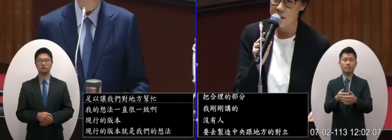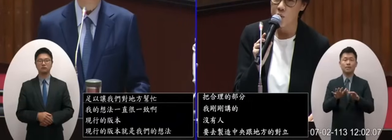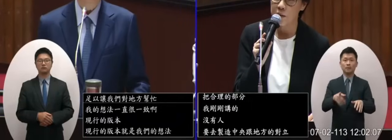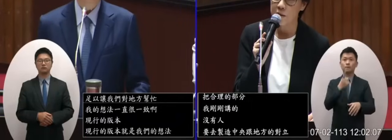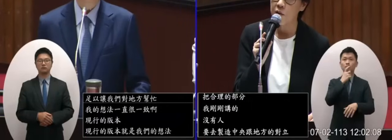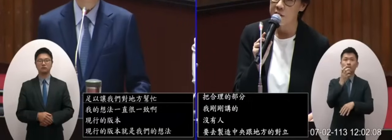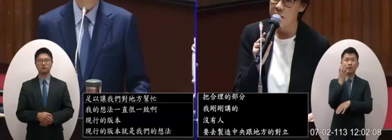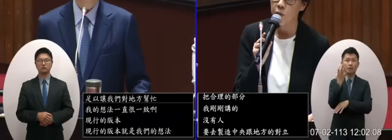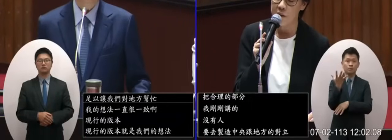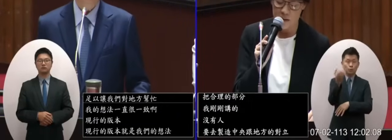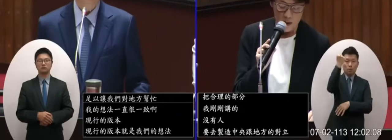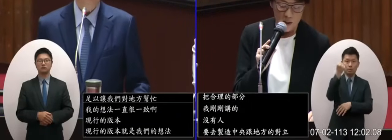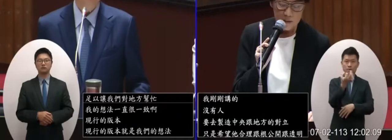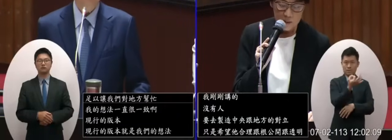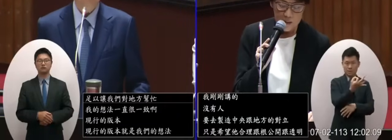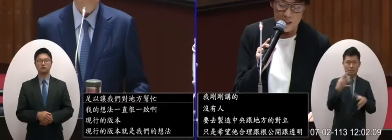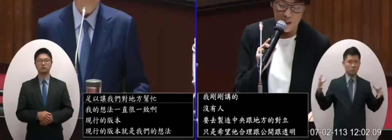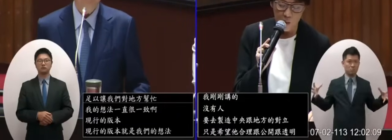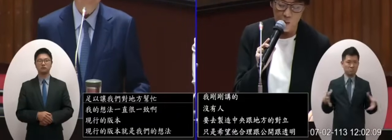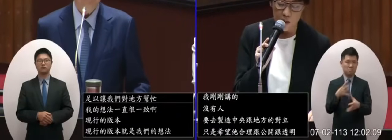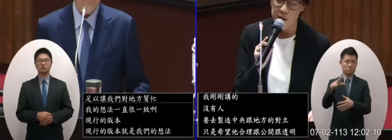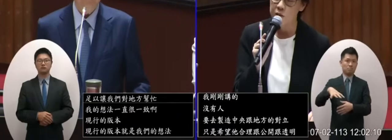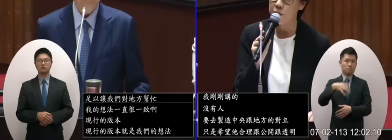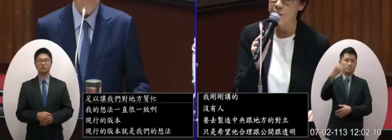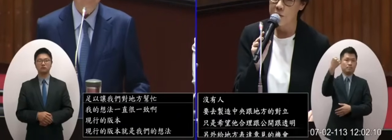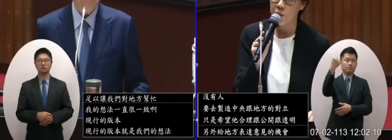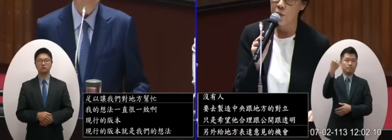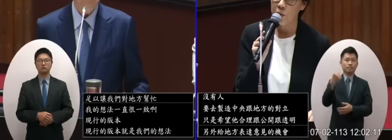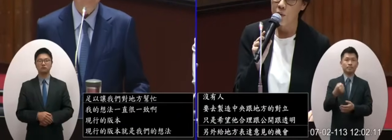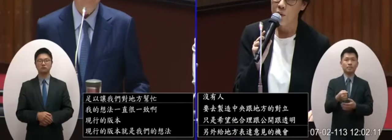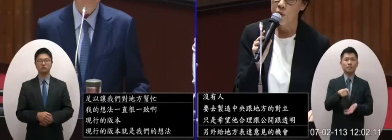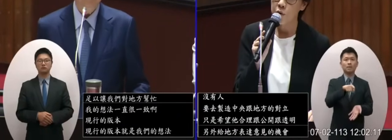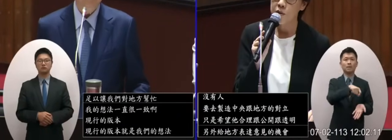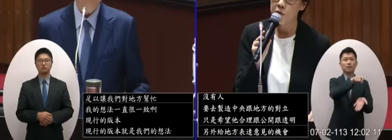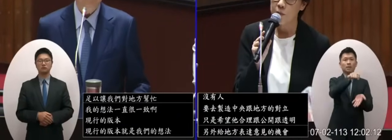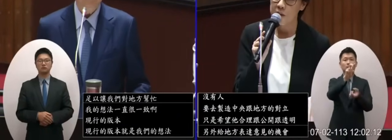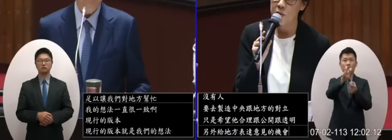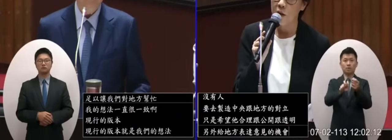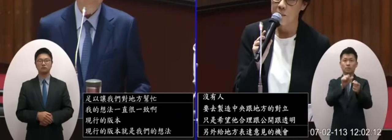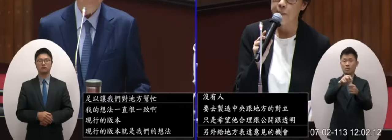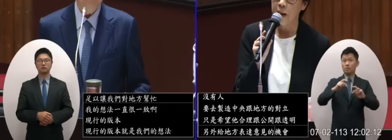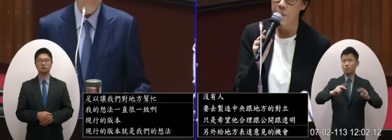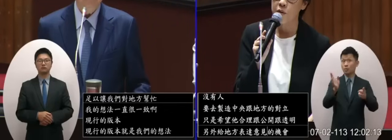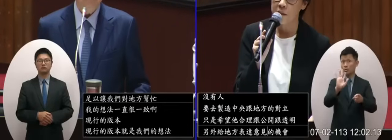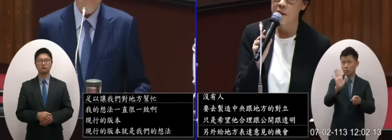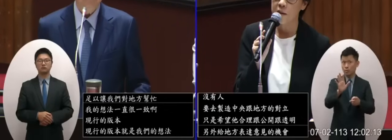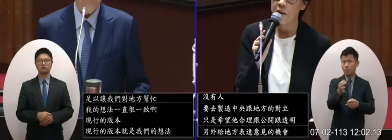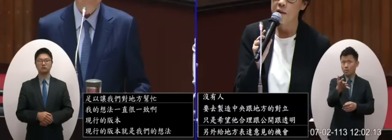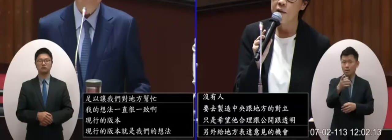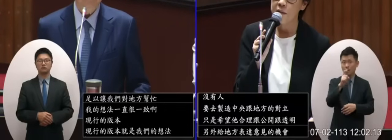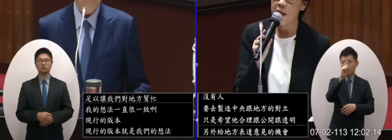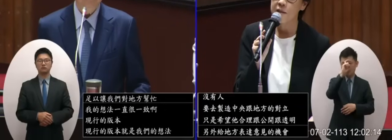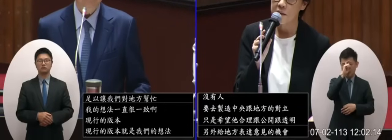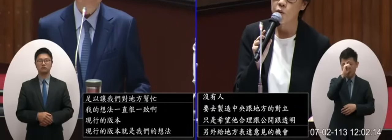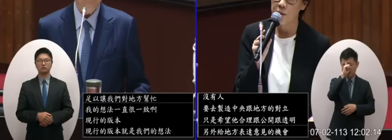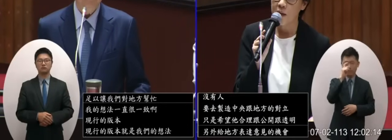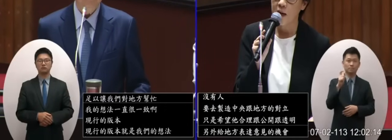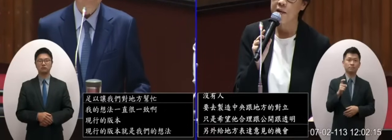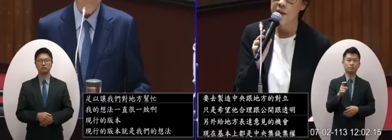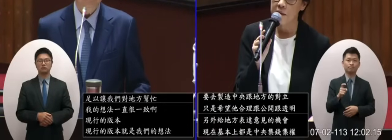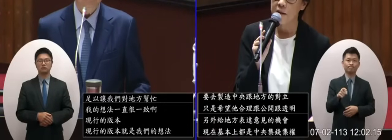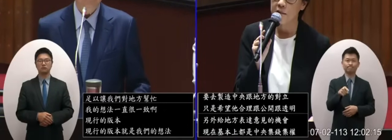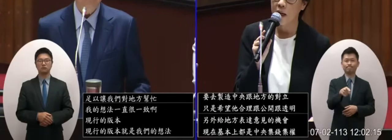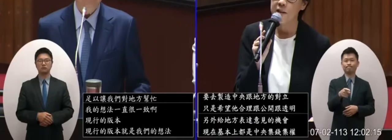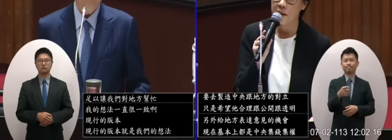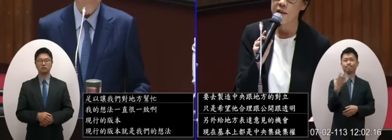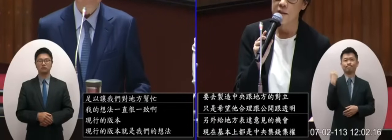集权集权。到今天为止，大家会说25年没修，就是我们希望你们把魔戒暂时拖下